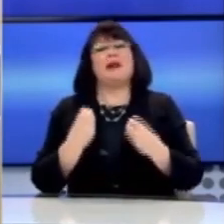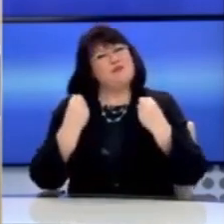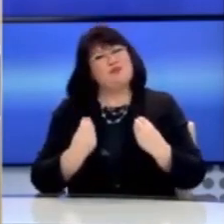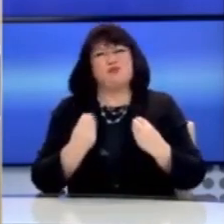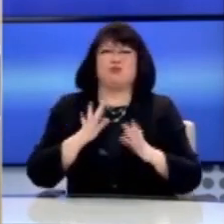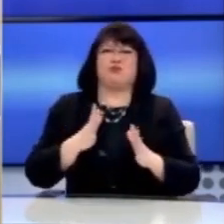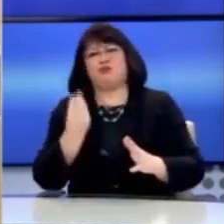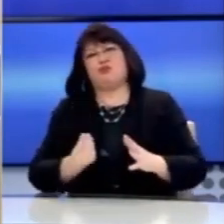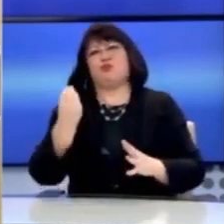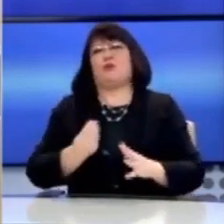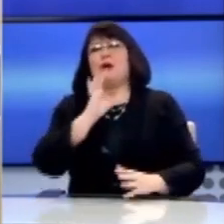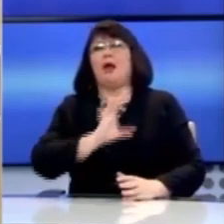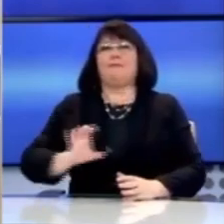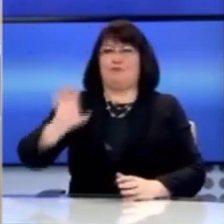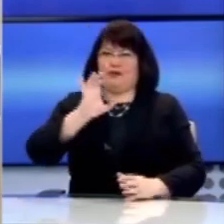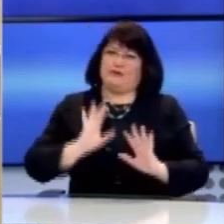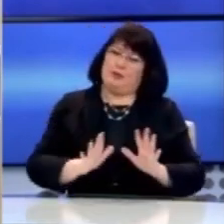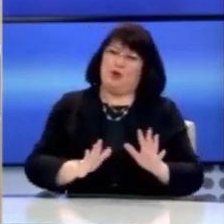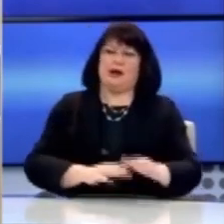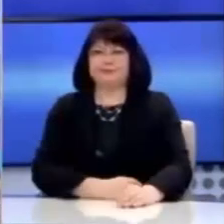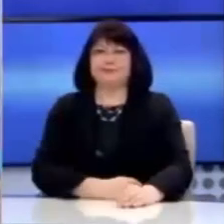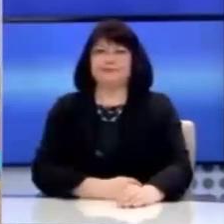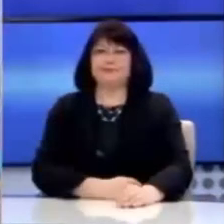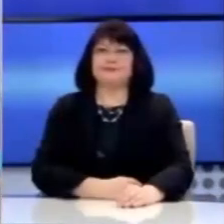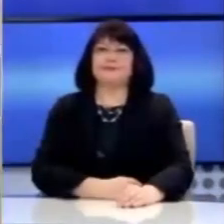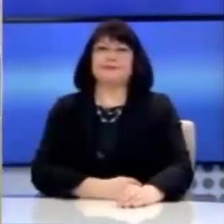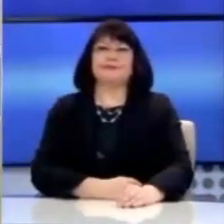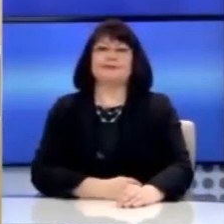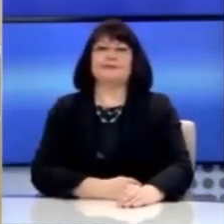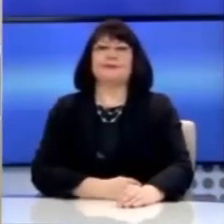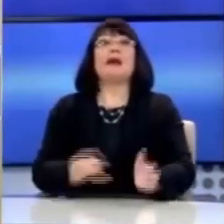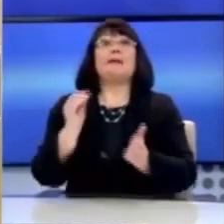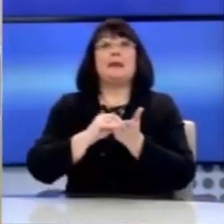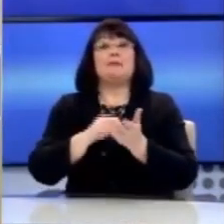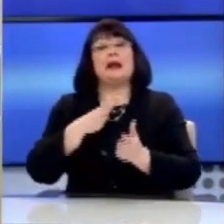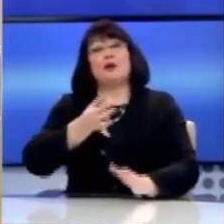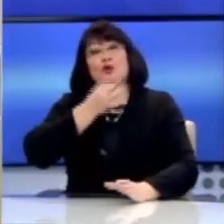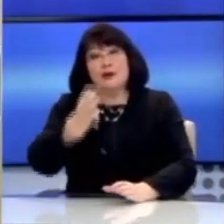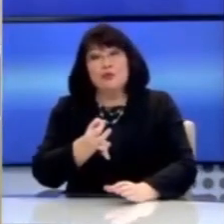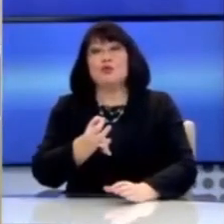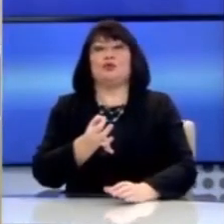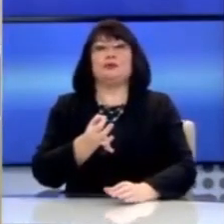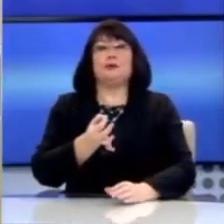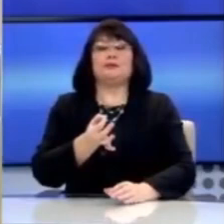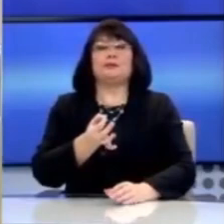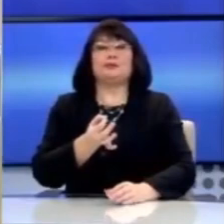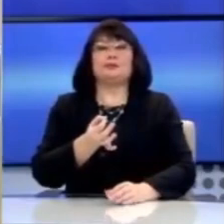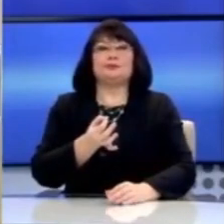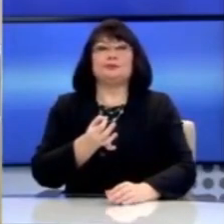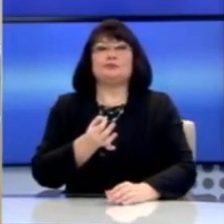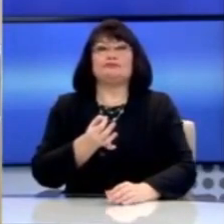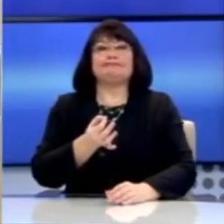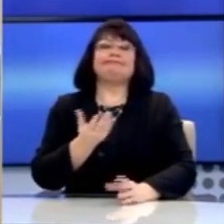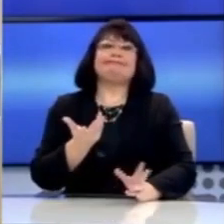καλύτερα από τις υπόλοιπες ευρωπαϊκές χώρες. Μόνο να επαναλάβω ότι αυτή η